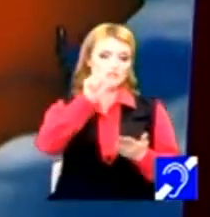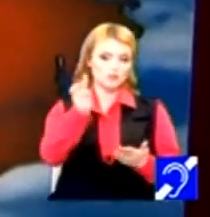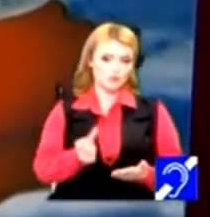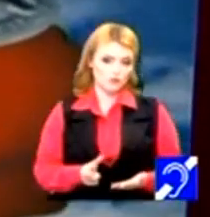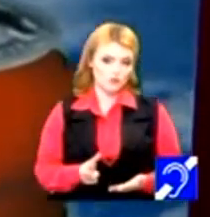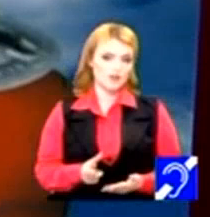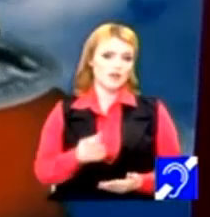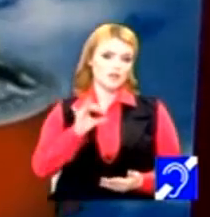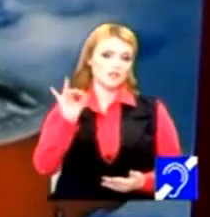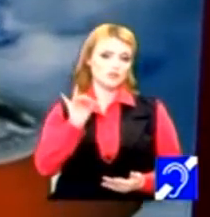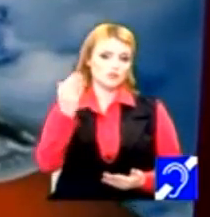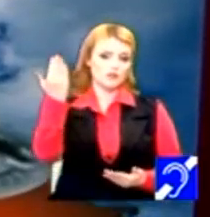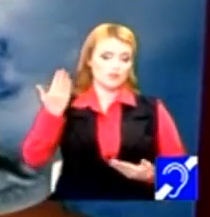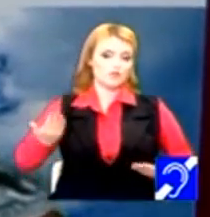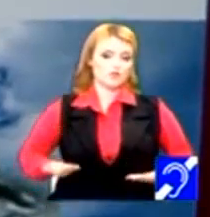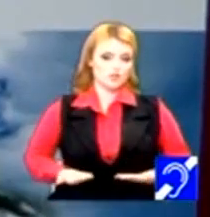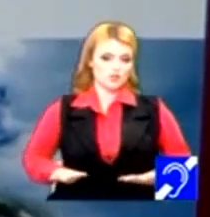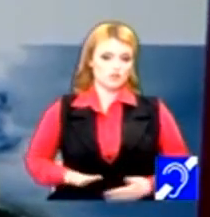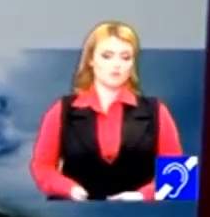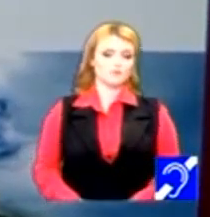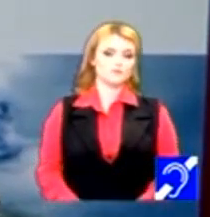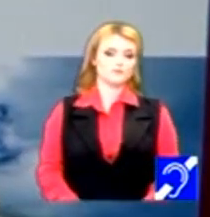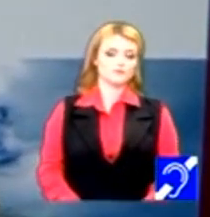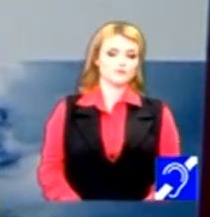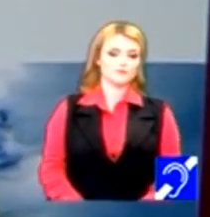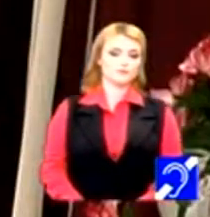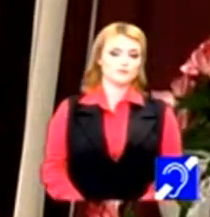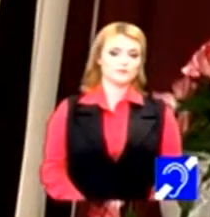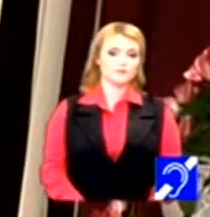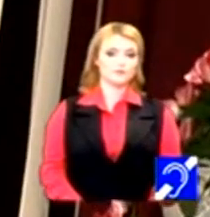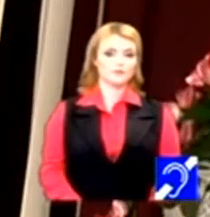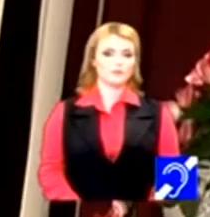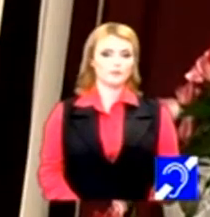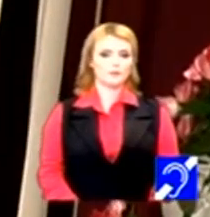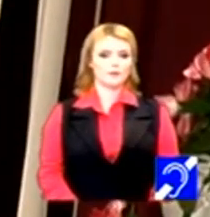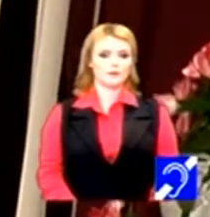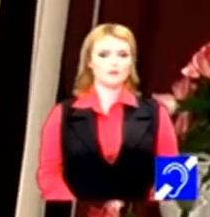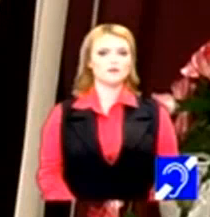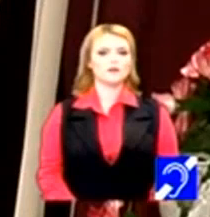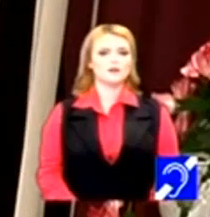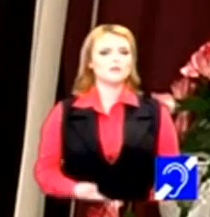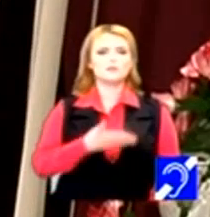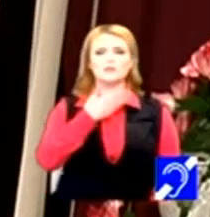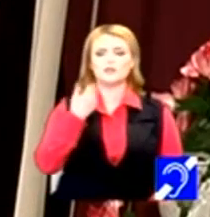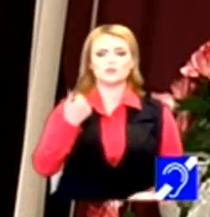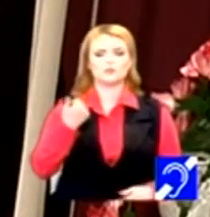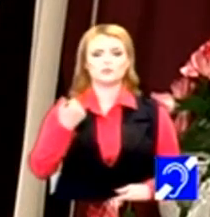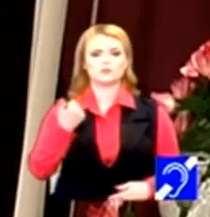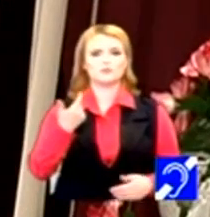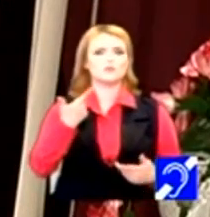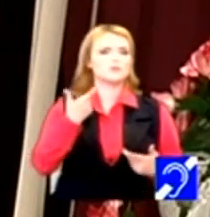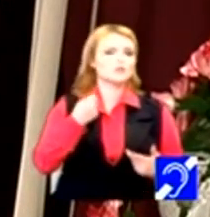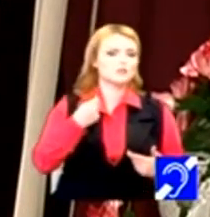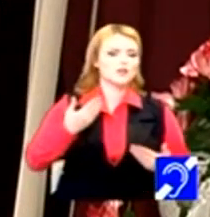fost prezentate de actorii teatrului Bogdan Petricei cu Hașdeu din Cahul. Dar nu-i viața undeva mai